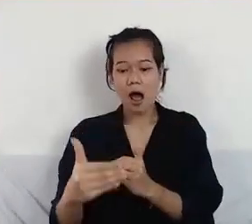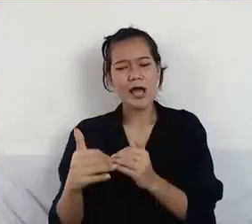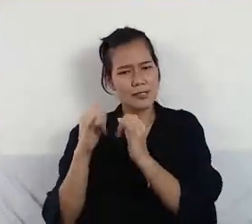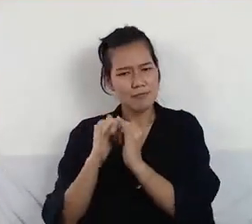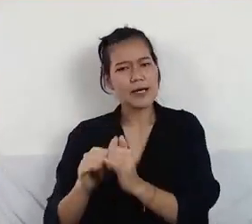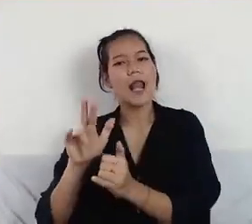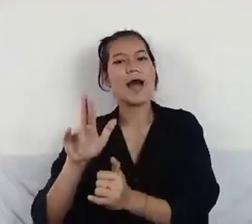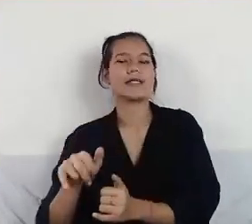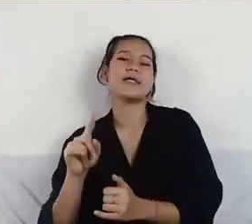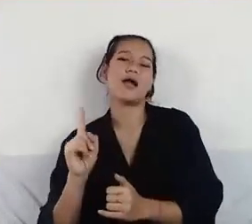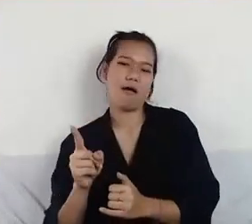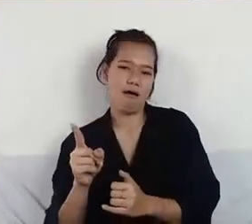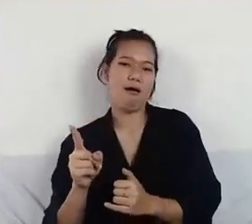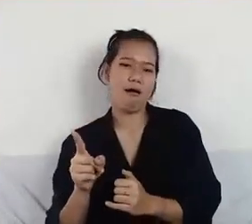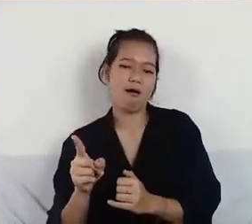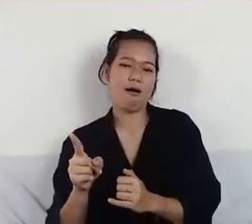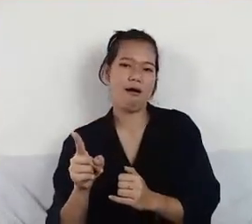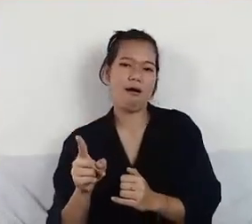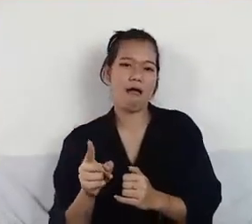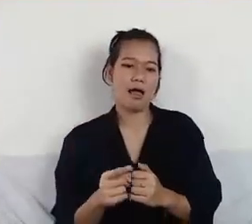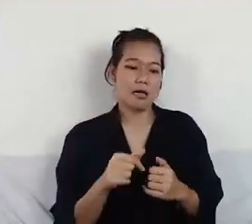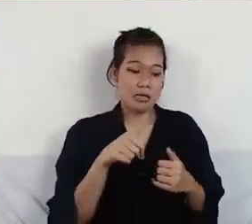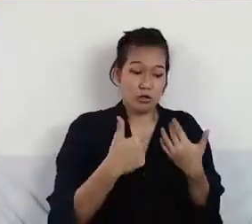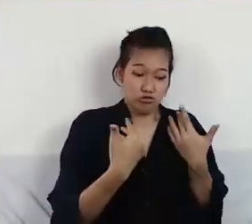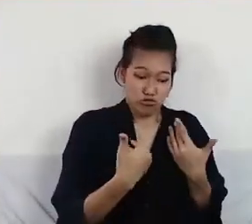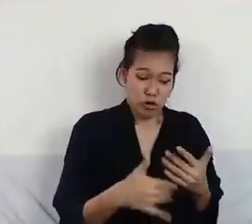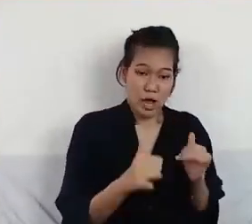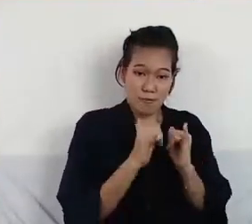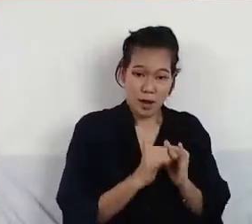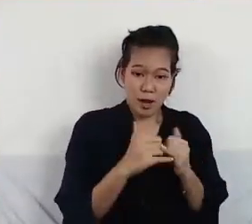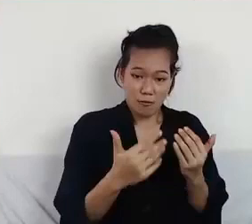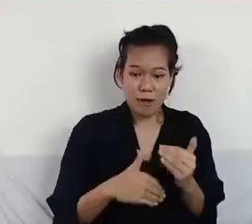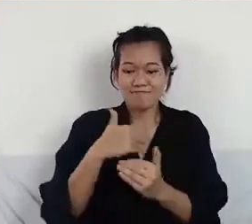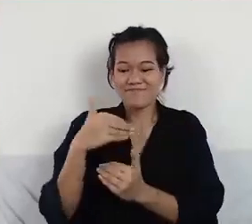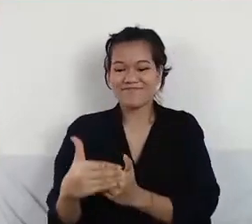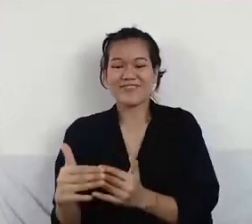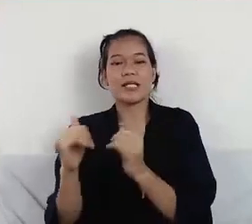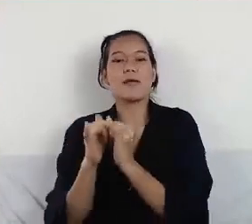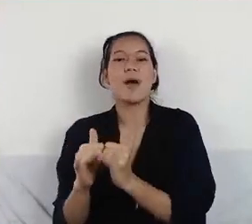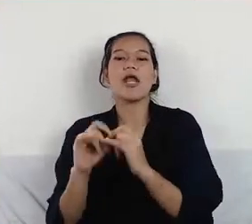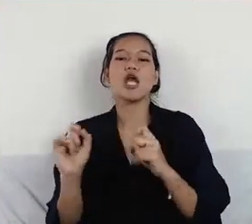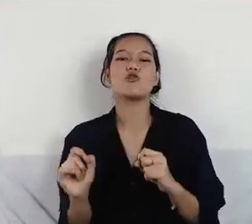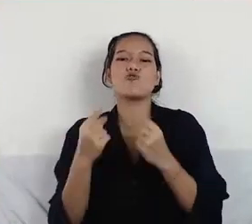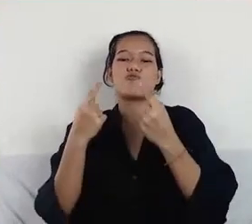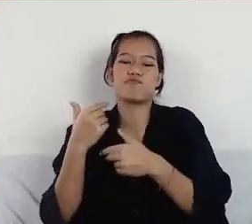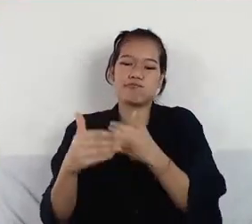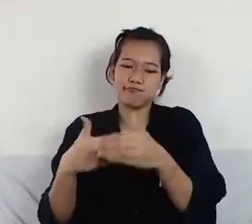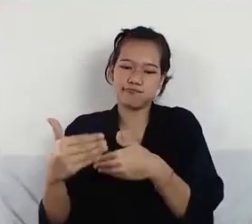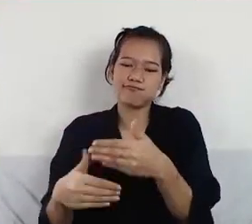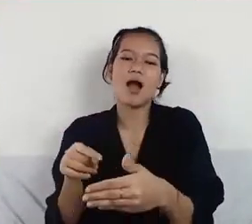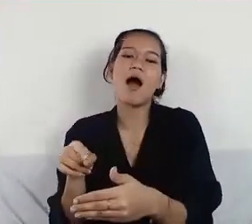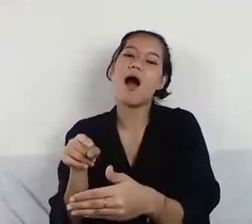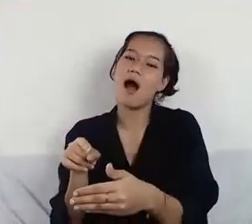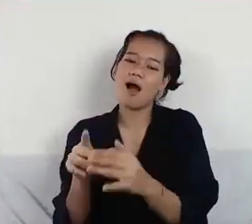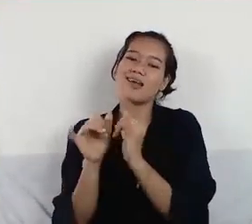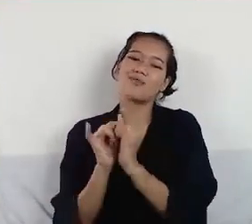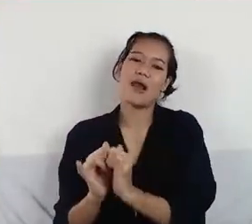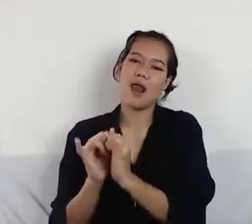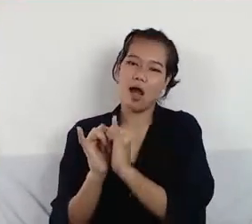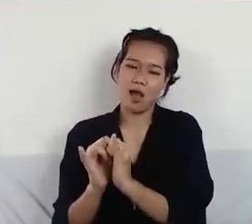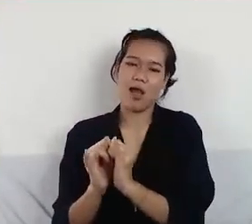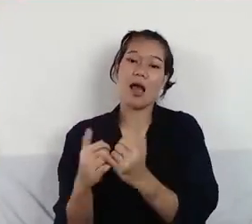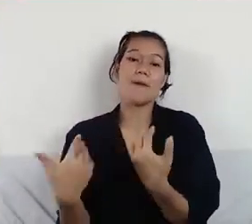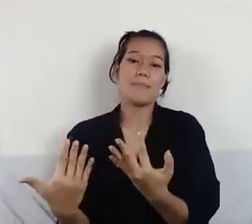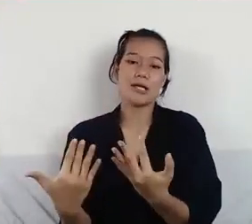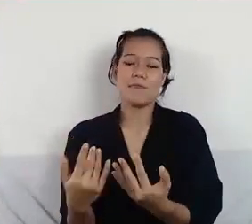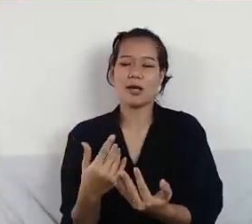kerjakan setelah ibadah ini. Yaitu ibadah kehidupan. Disitulah saudaraku, kita